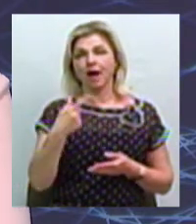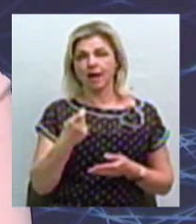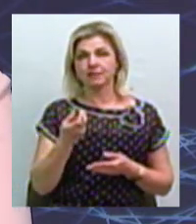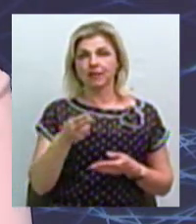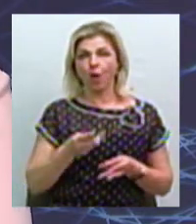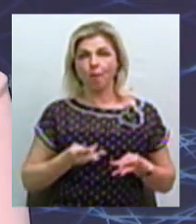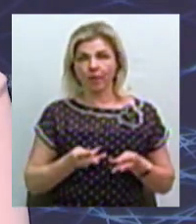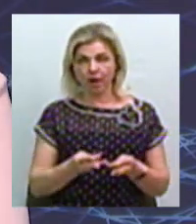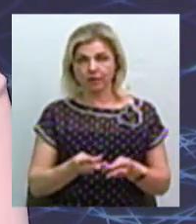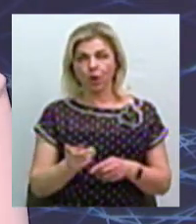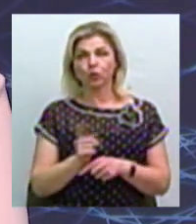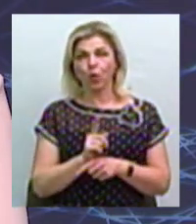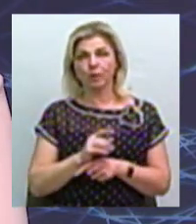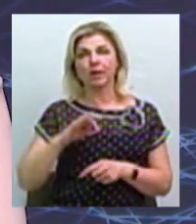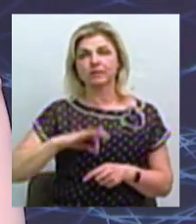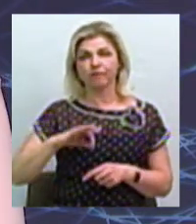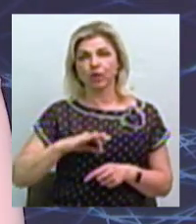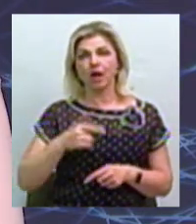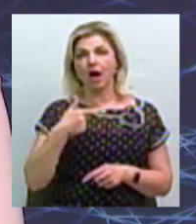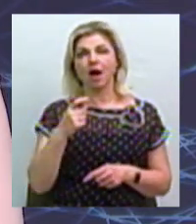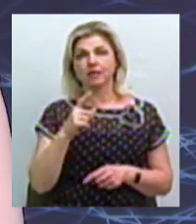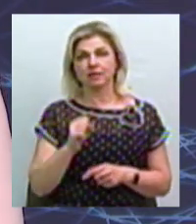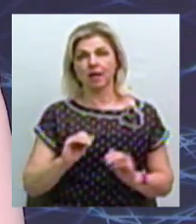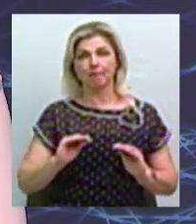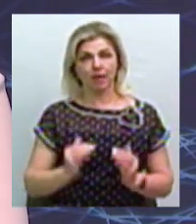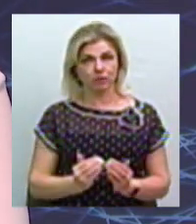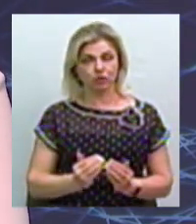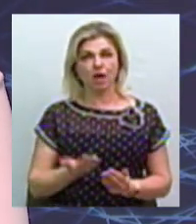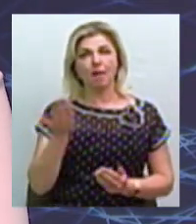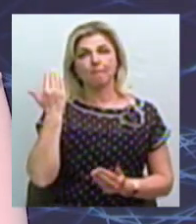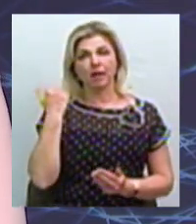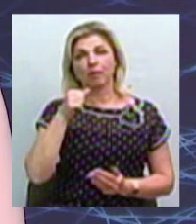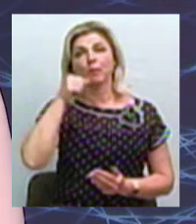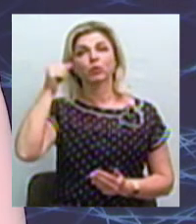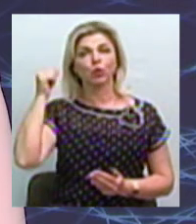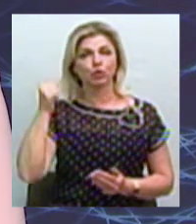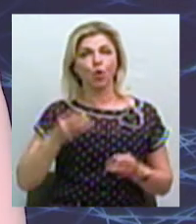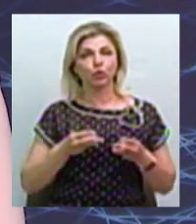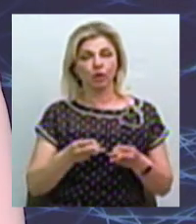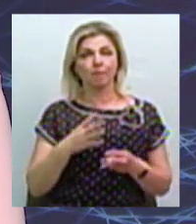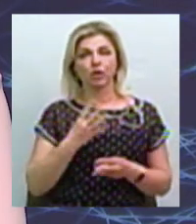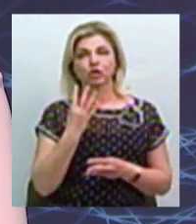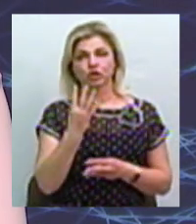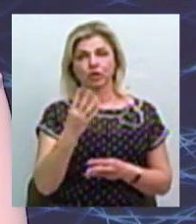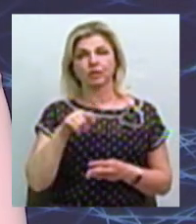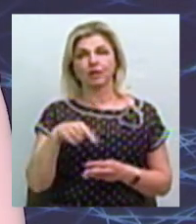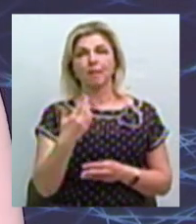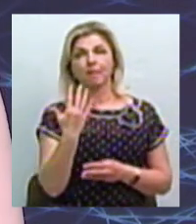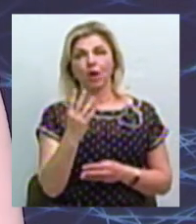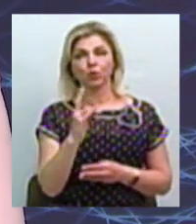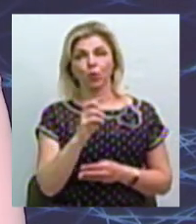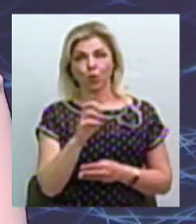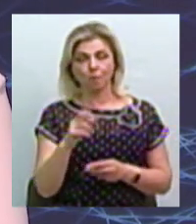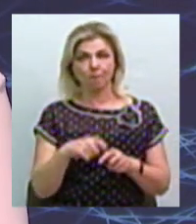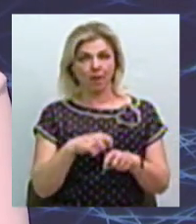опалення, норма споживання природного газу зменшено. Якщо в минулий опалювальний період це було 4,5 кубічних метрів,